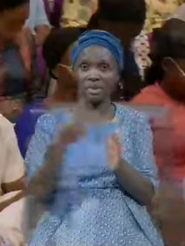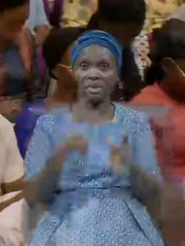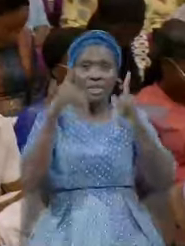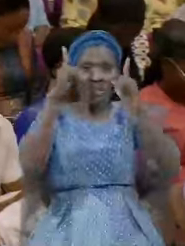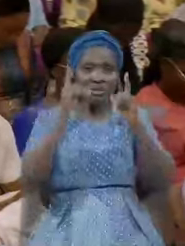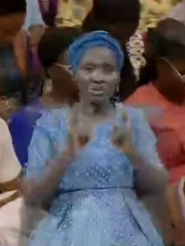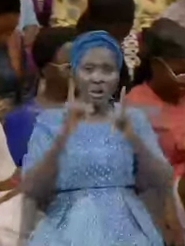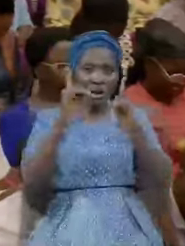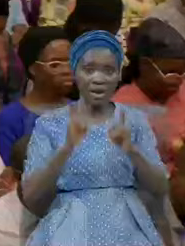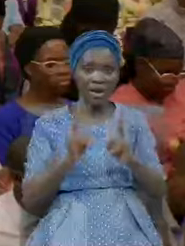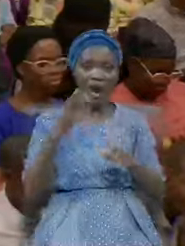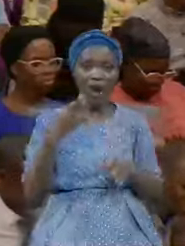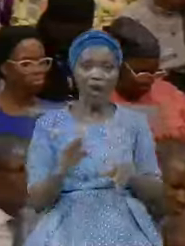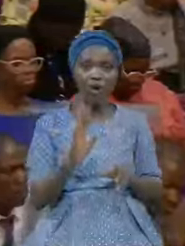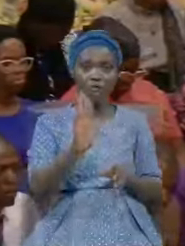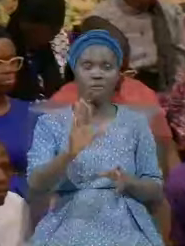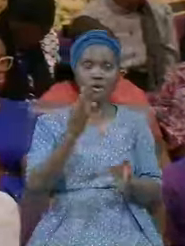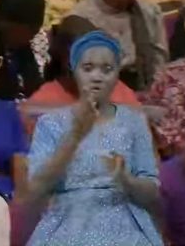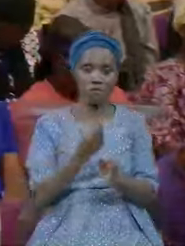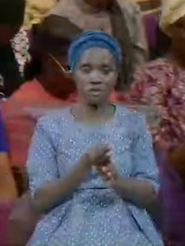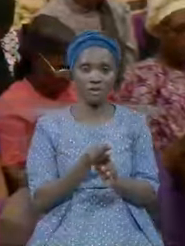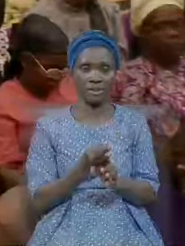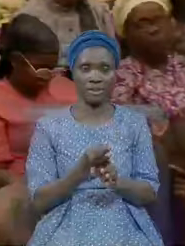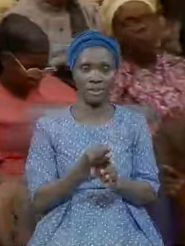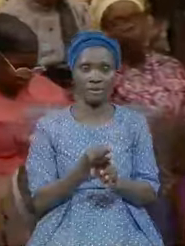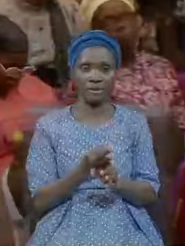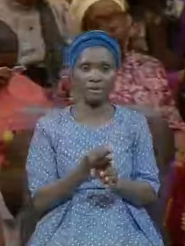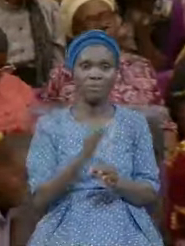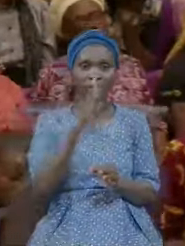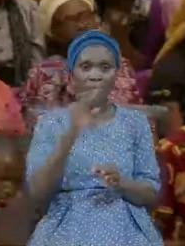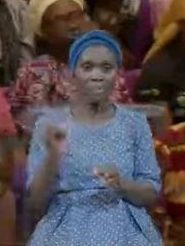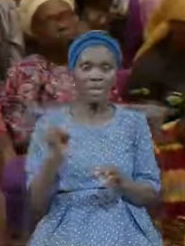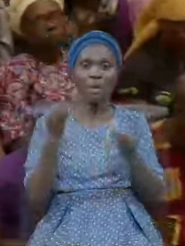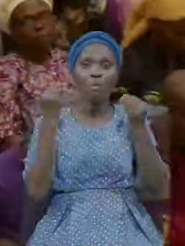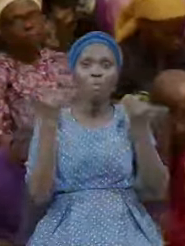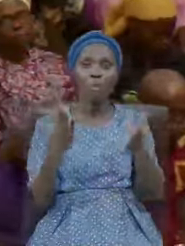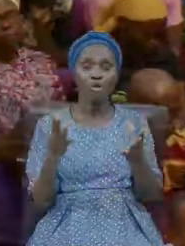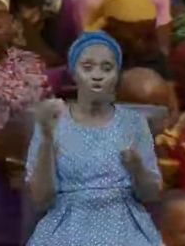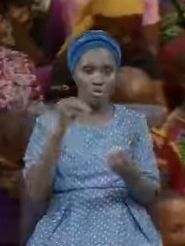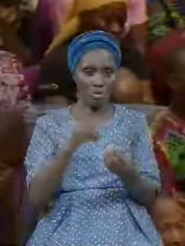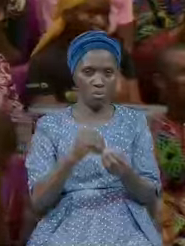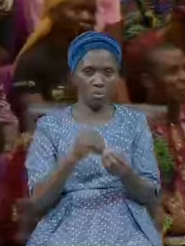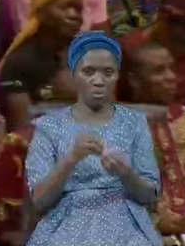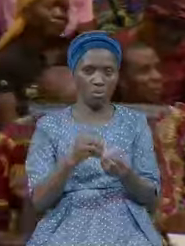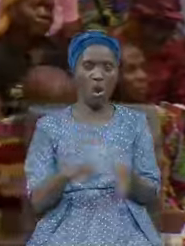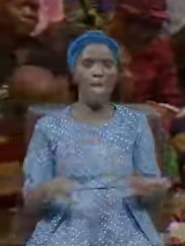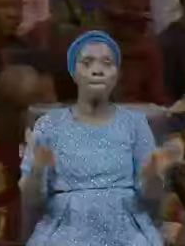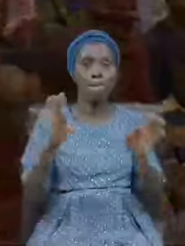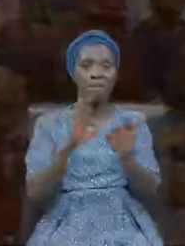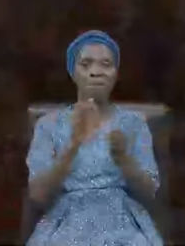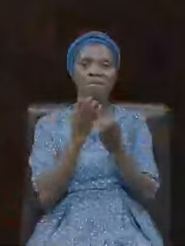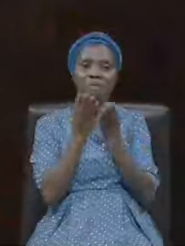de votre foi plus précieuse plus précieuse que